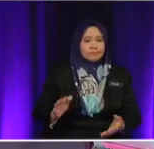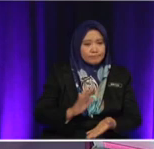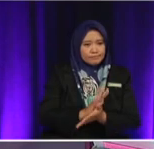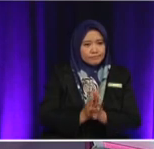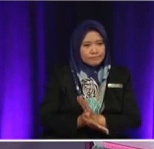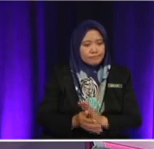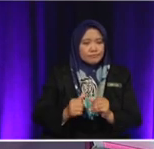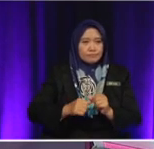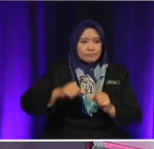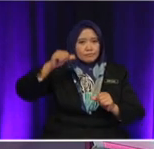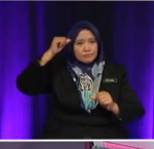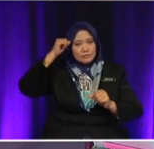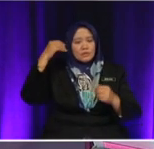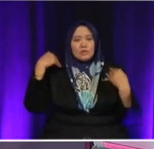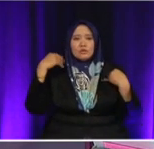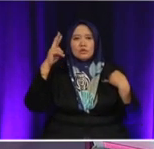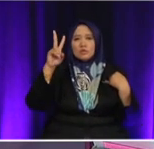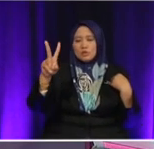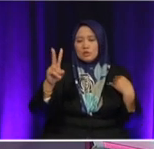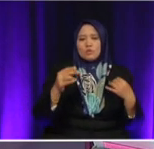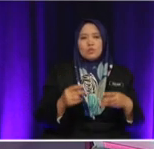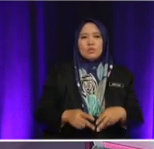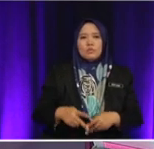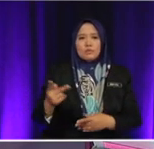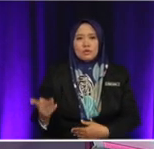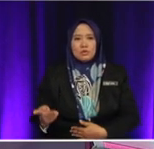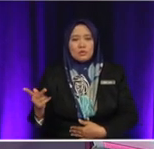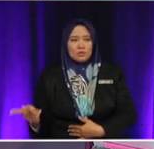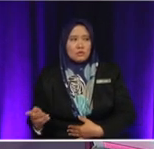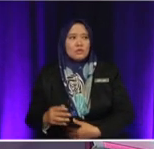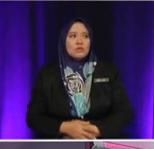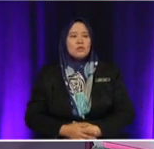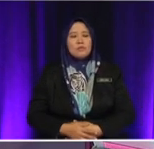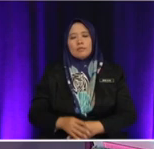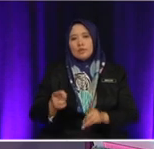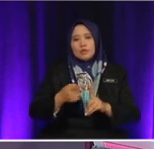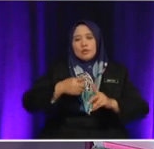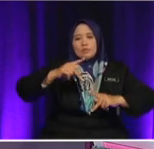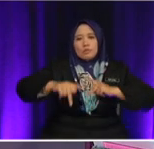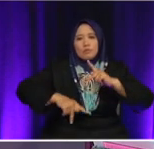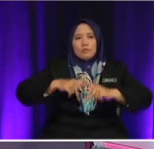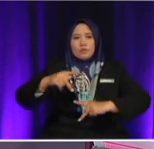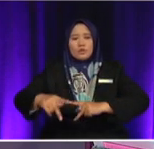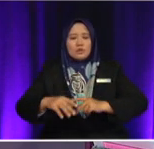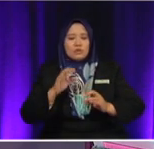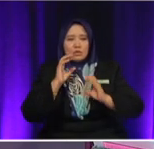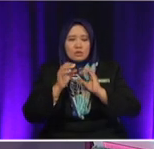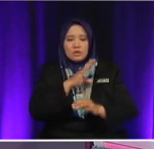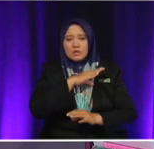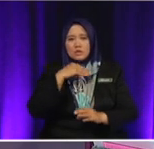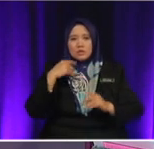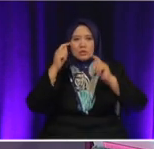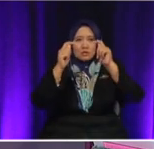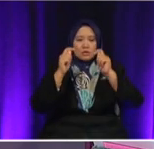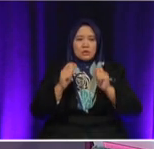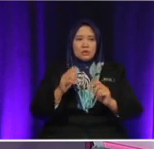perkara ataupun aspek yang diterangkan oleh Zulaika tadi tentang proses komunikasi dan teknik komunikasi. Kemudian